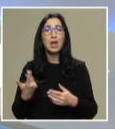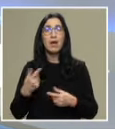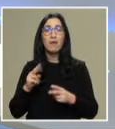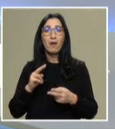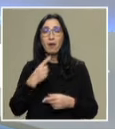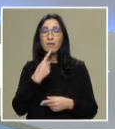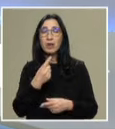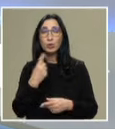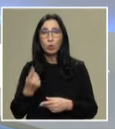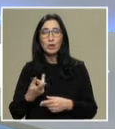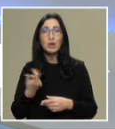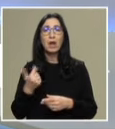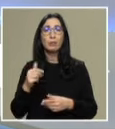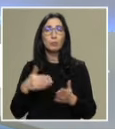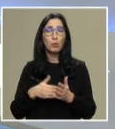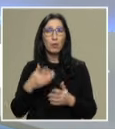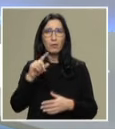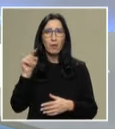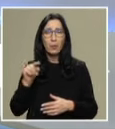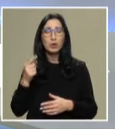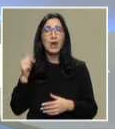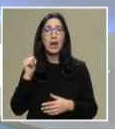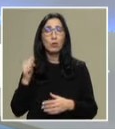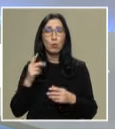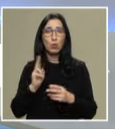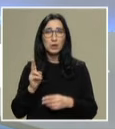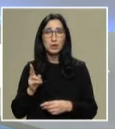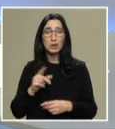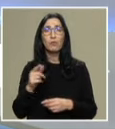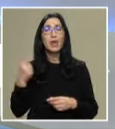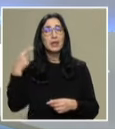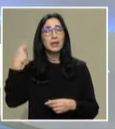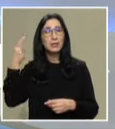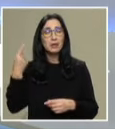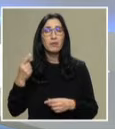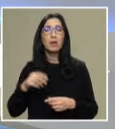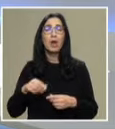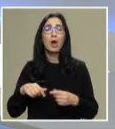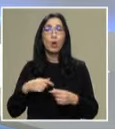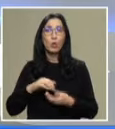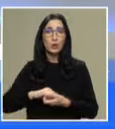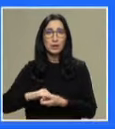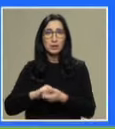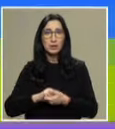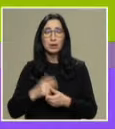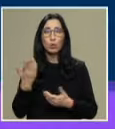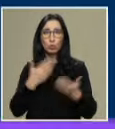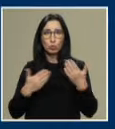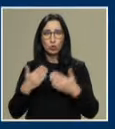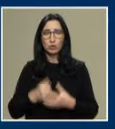чийто патрон е Алеко Константинов, бяха само част от инициативите, организирани от учебното заведение.